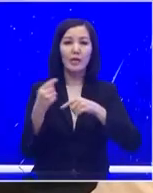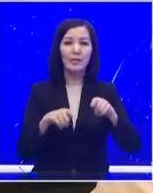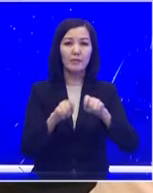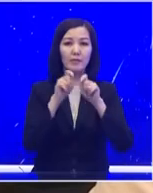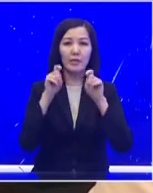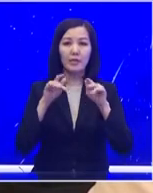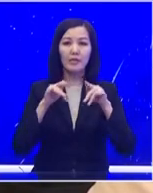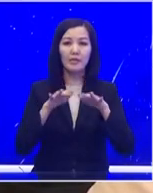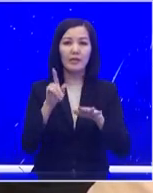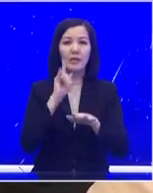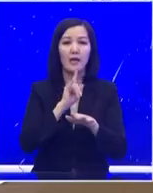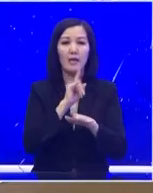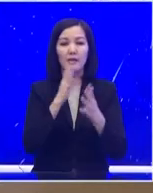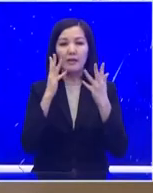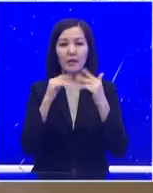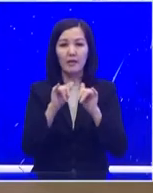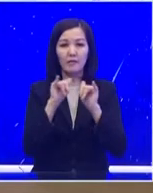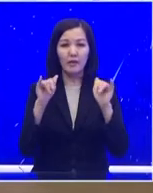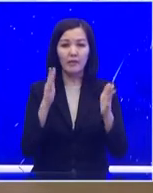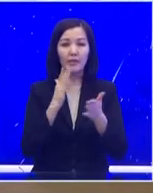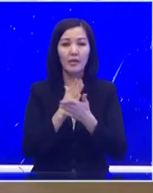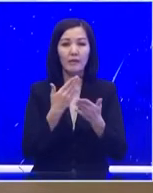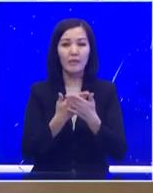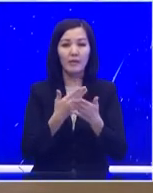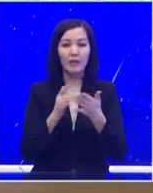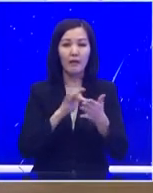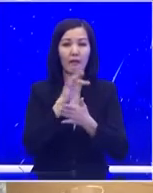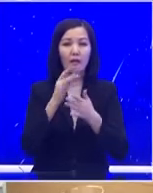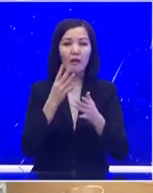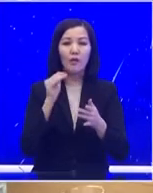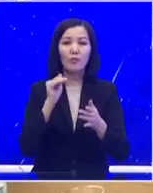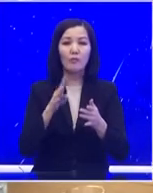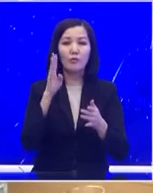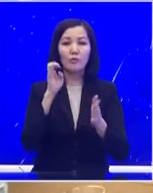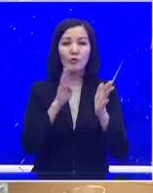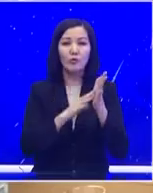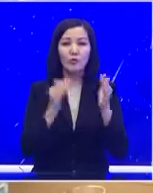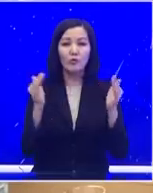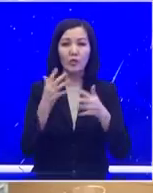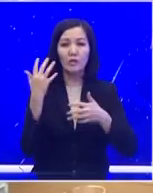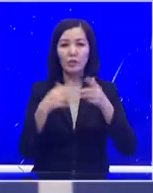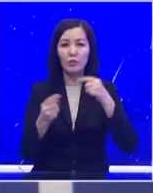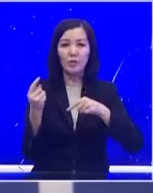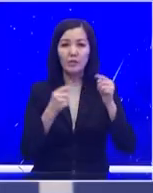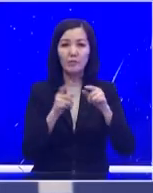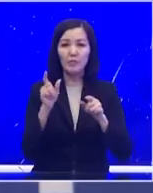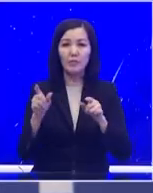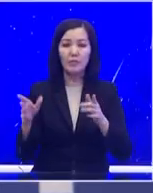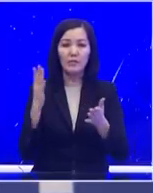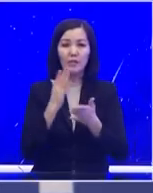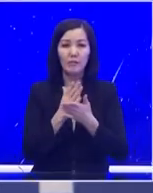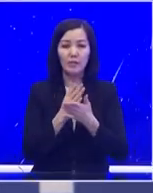іскер әйелдер қапшағайда жыл санап артып келеді екен. Мәселен, қалада 4409 шағын және орта бизнес субъектісі